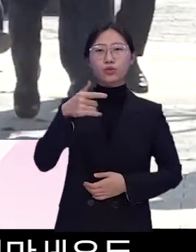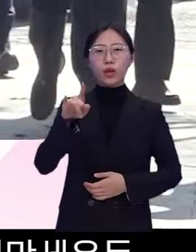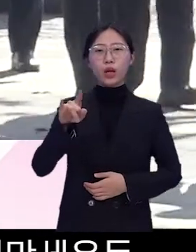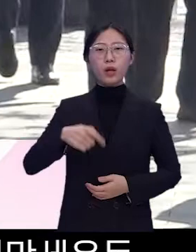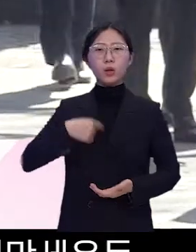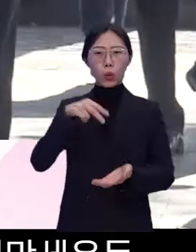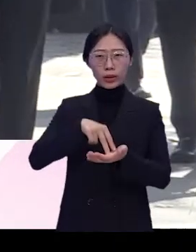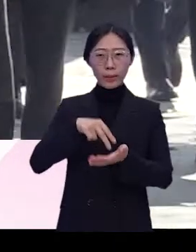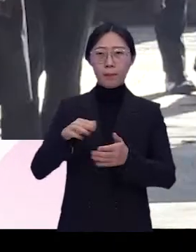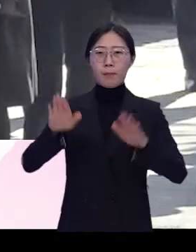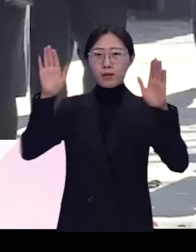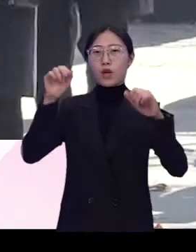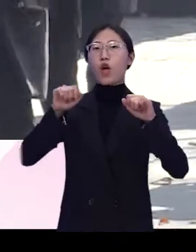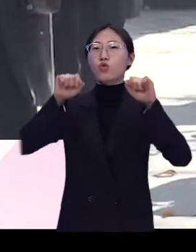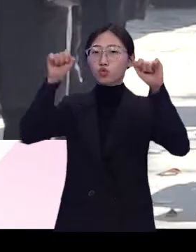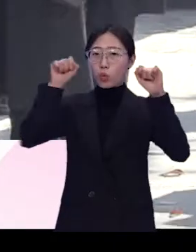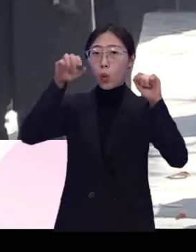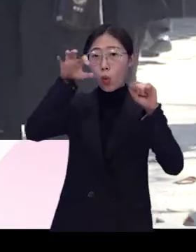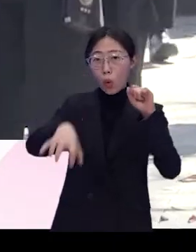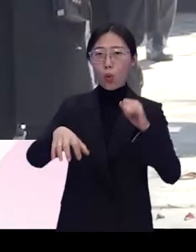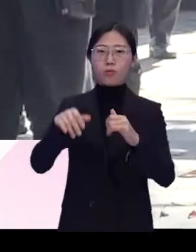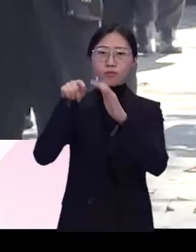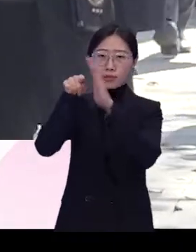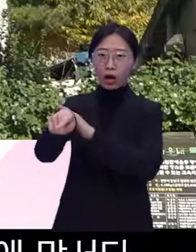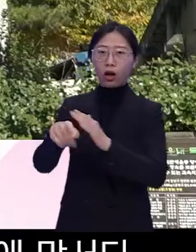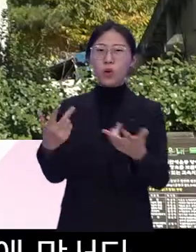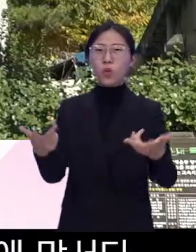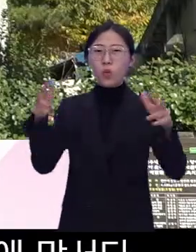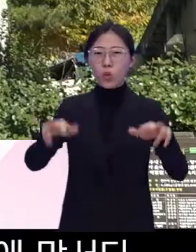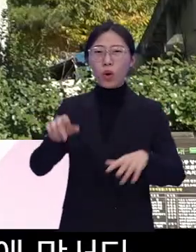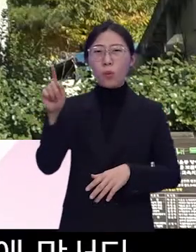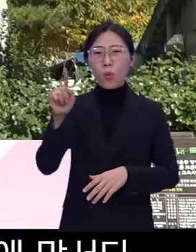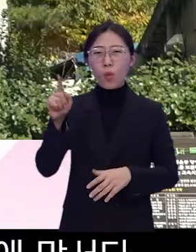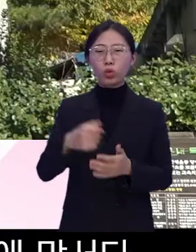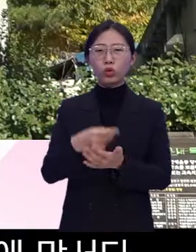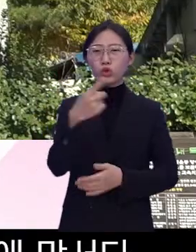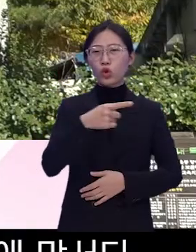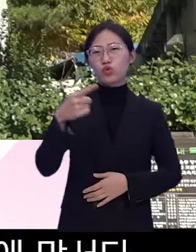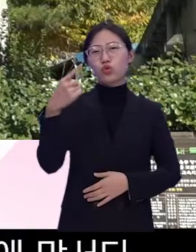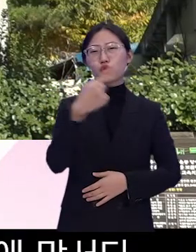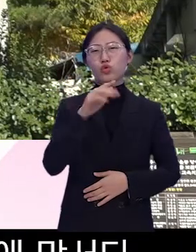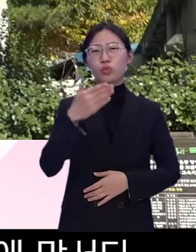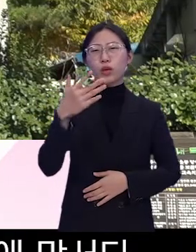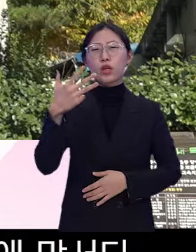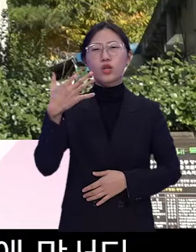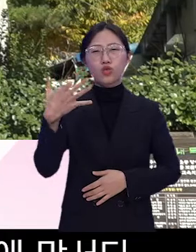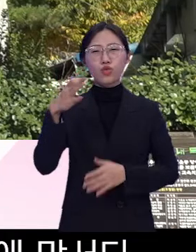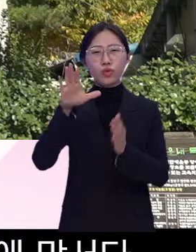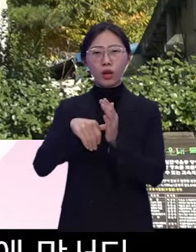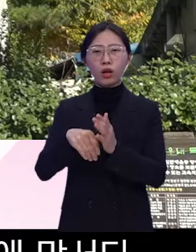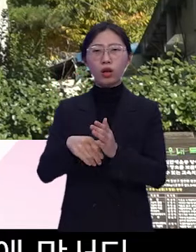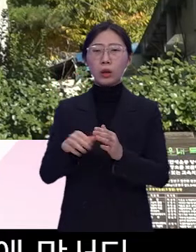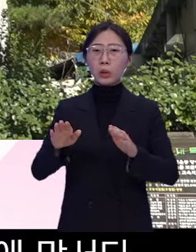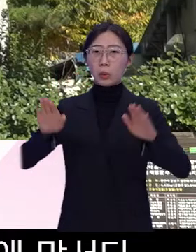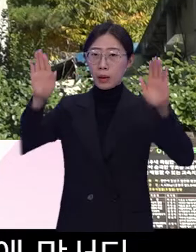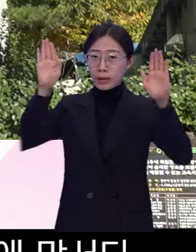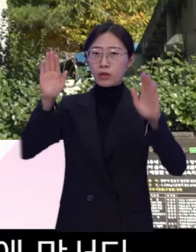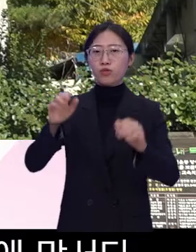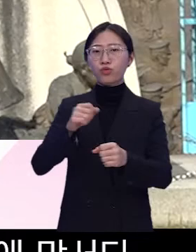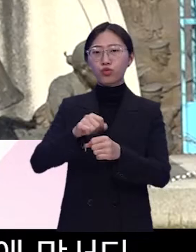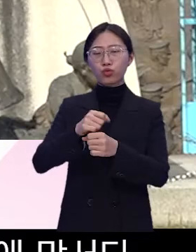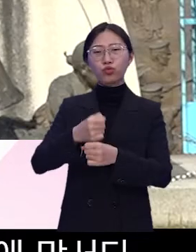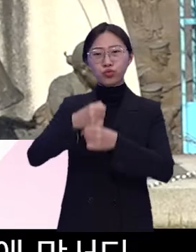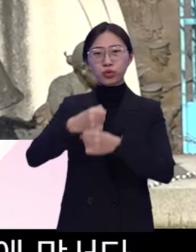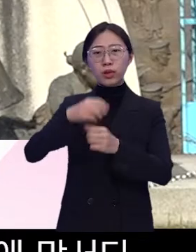아우네 독립만세운동 기념공원에 방문했는데요. 이 공원은 1919년 4월 1일 아우네 독립만세운동